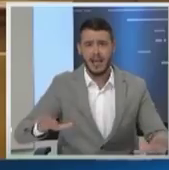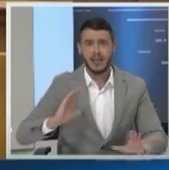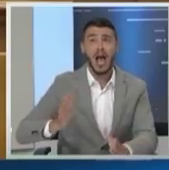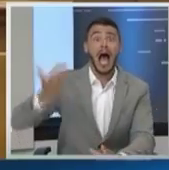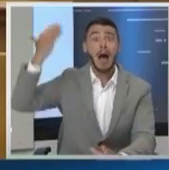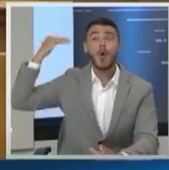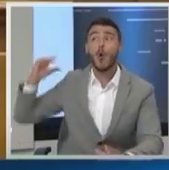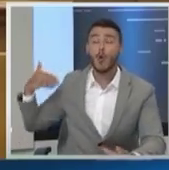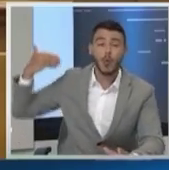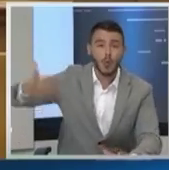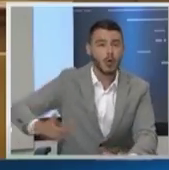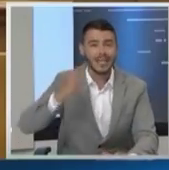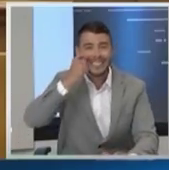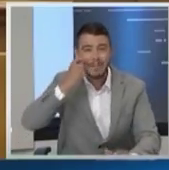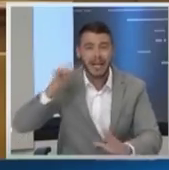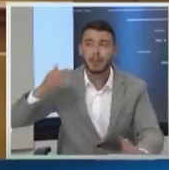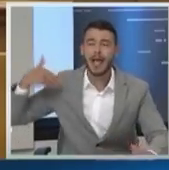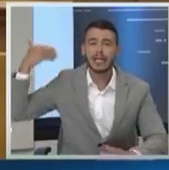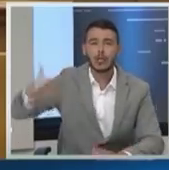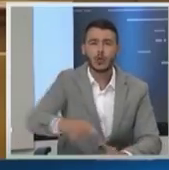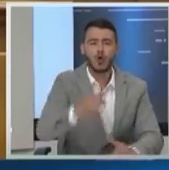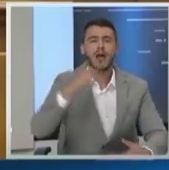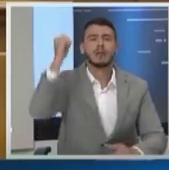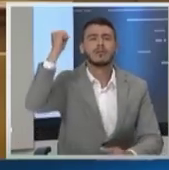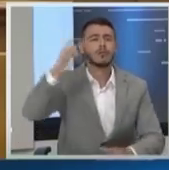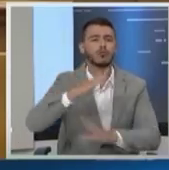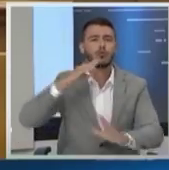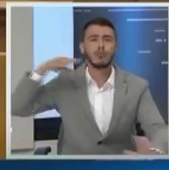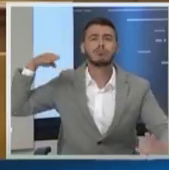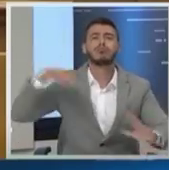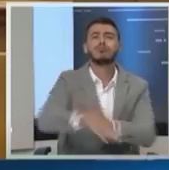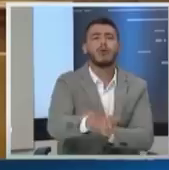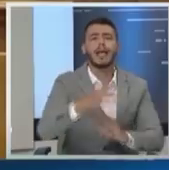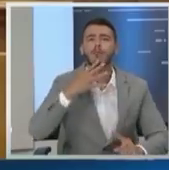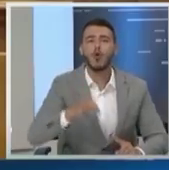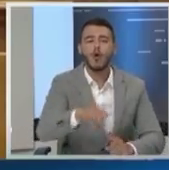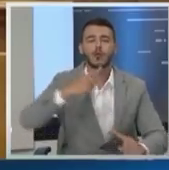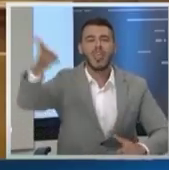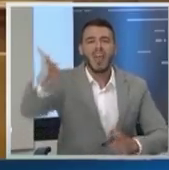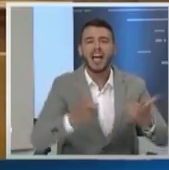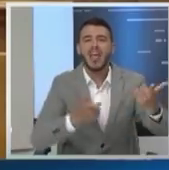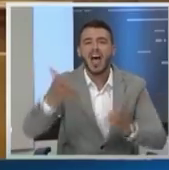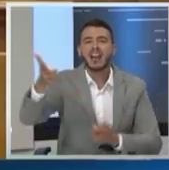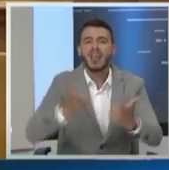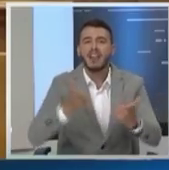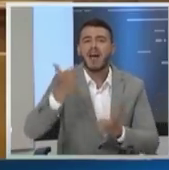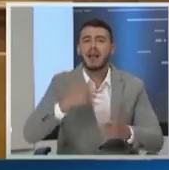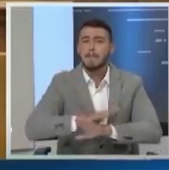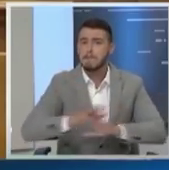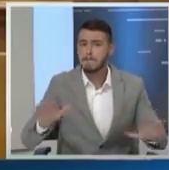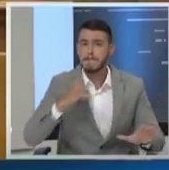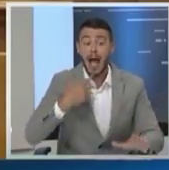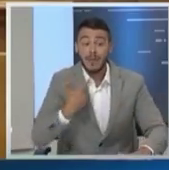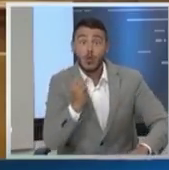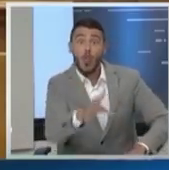περίοδο Σιμίτη και μετά. Για τον ίδιο ακριβώς λόγο. Γιατί δεν του χαρίστηκαν τα δάνειά του και δεν κράτησε την εφημερίδα του. Και